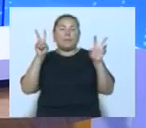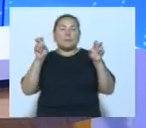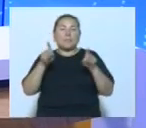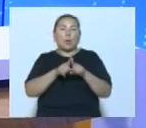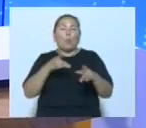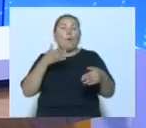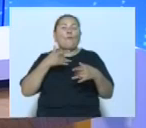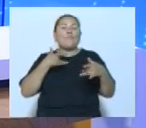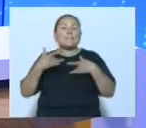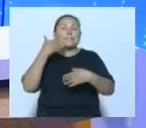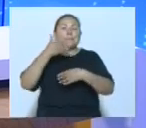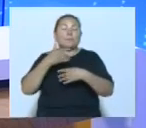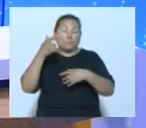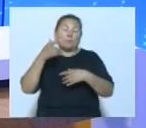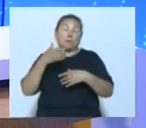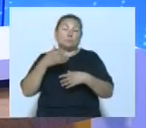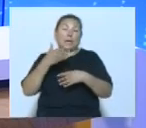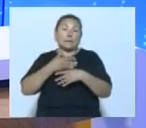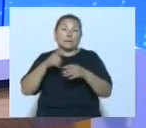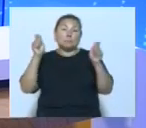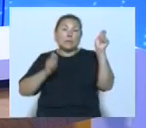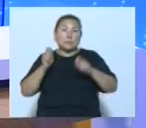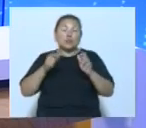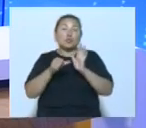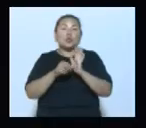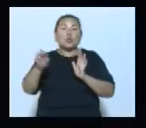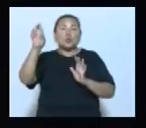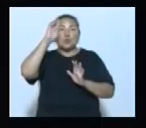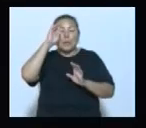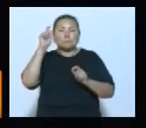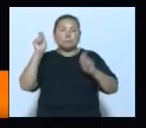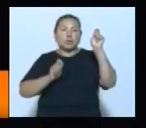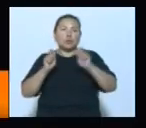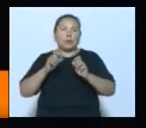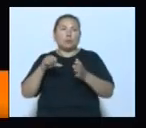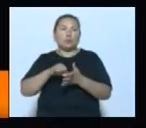международном фестивале приняли участие около 20 театров из 6 стран.